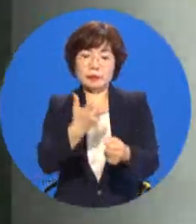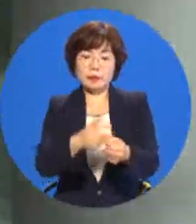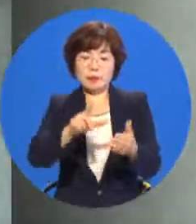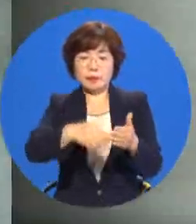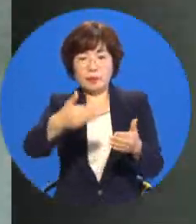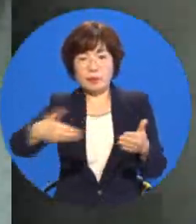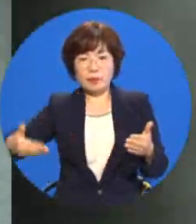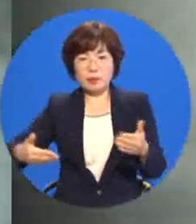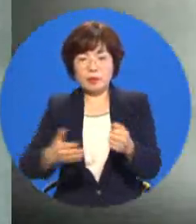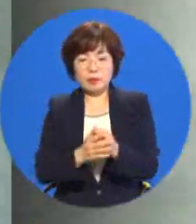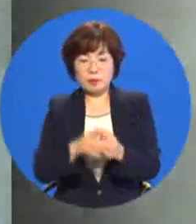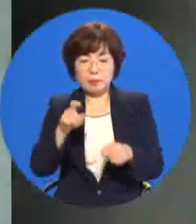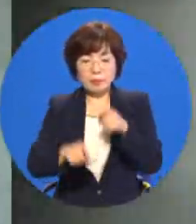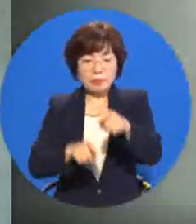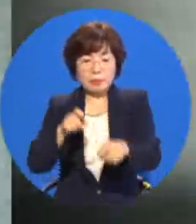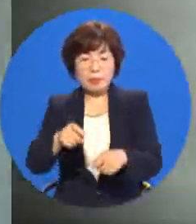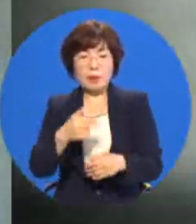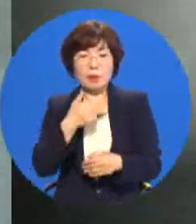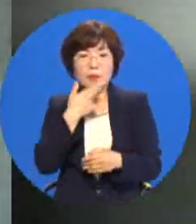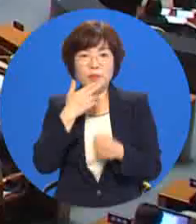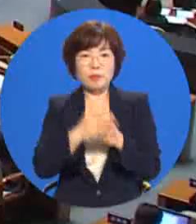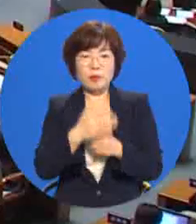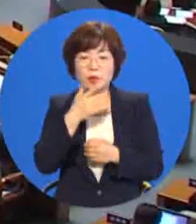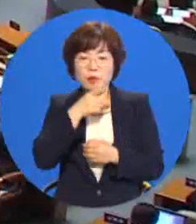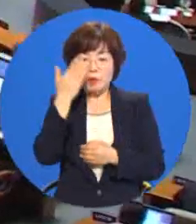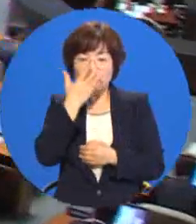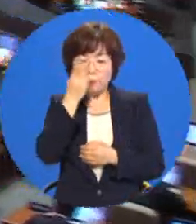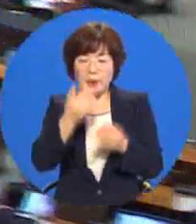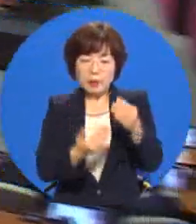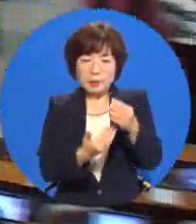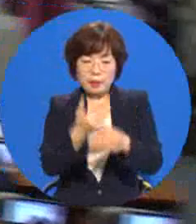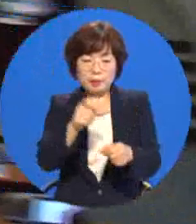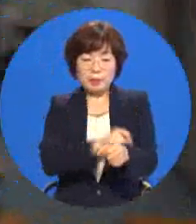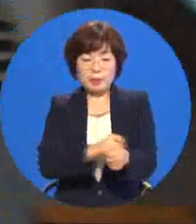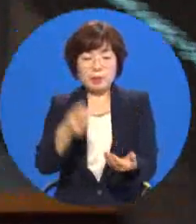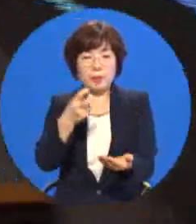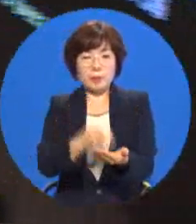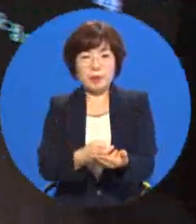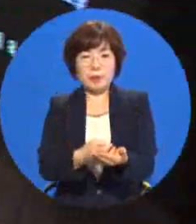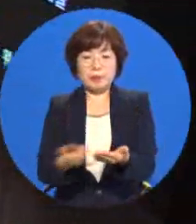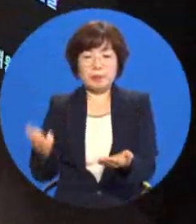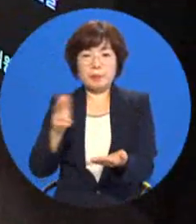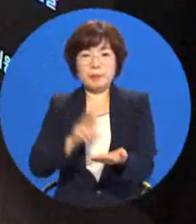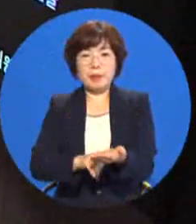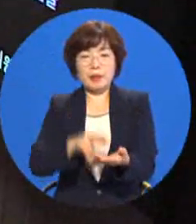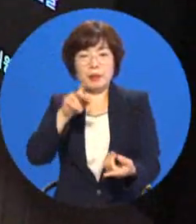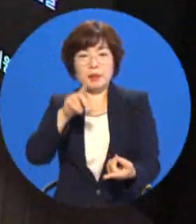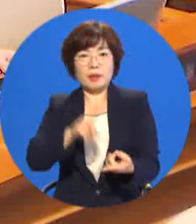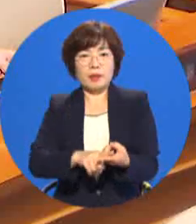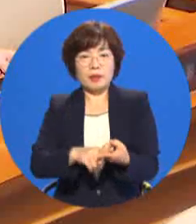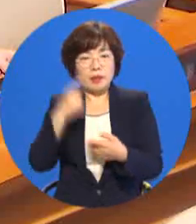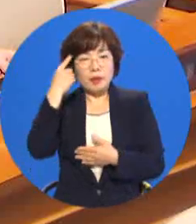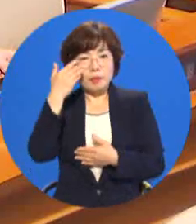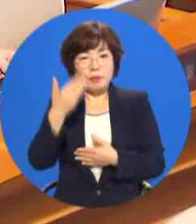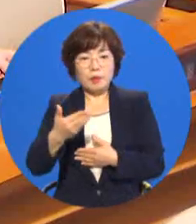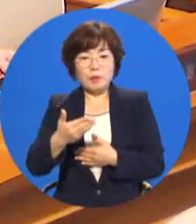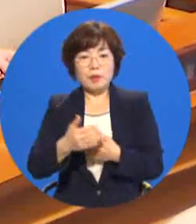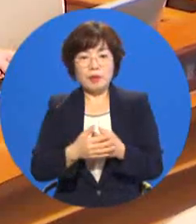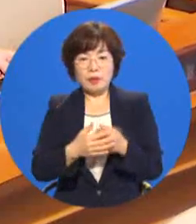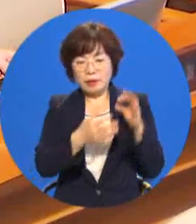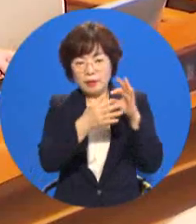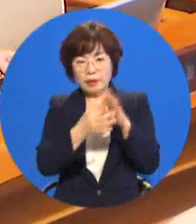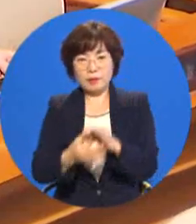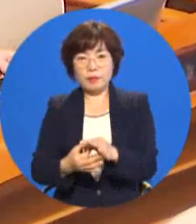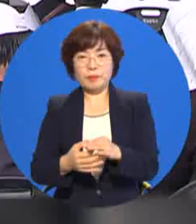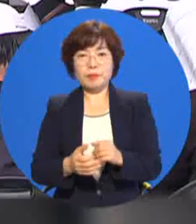지금까지 단 한 걸음도 내딛지 못한 채 제자리 걸음만 하고 있는 여순 사건 특별법 제정에 대한 질문도 빠지지